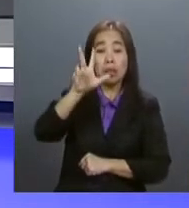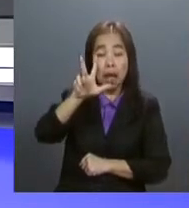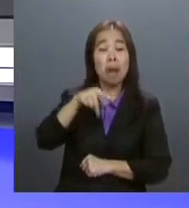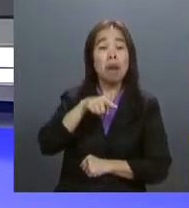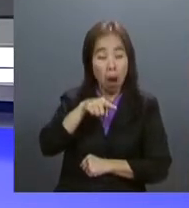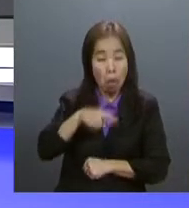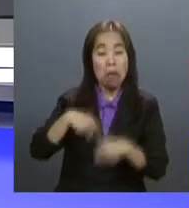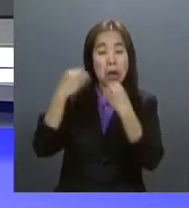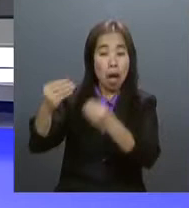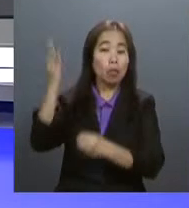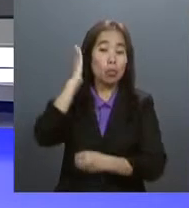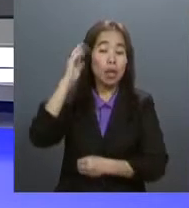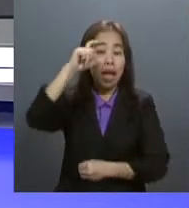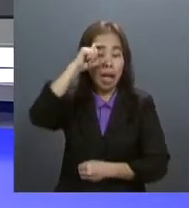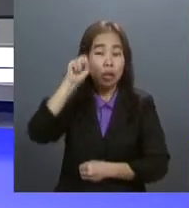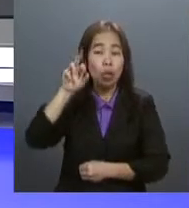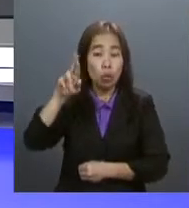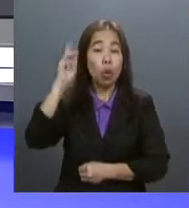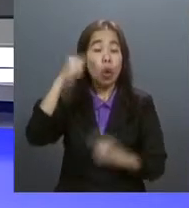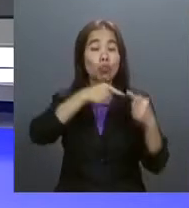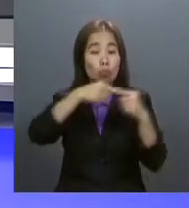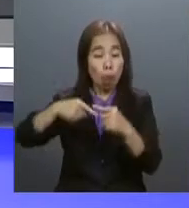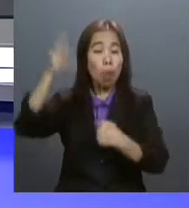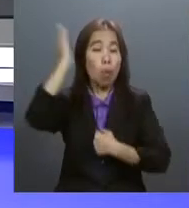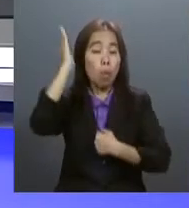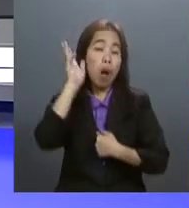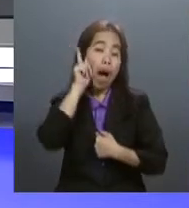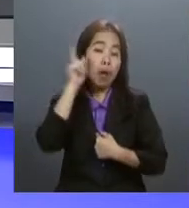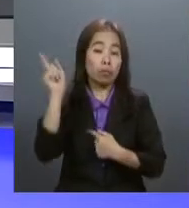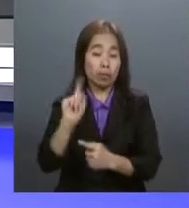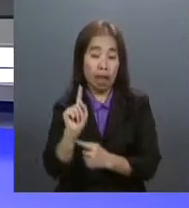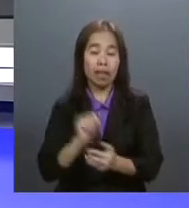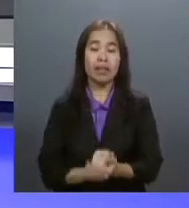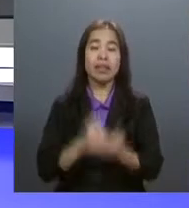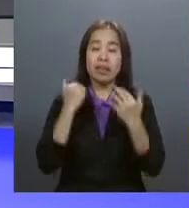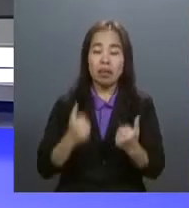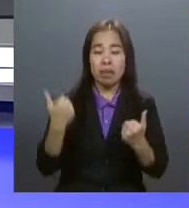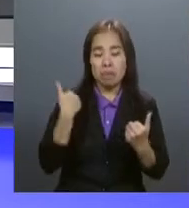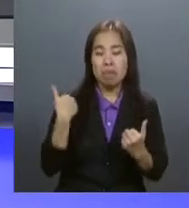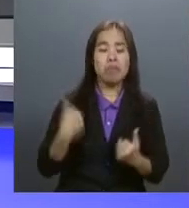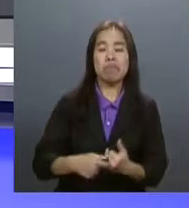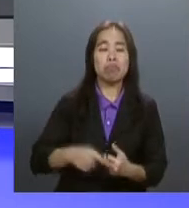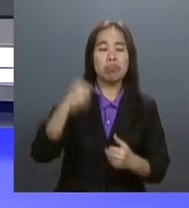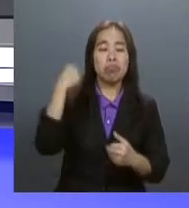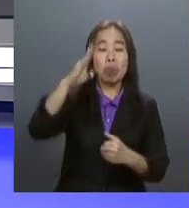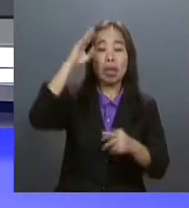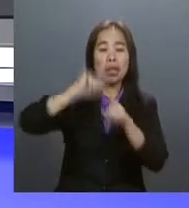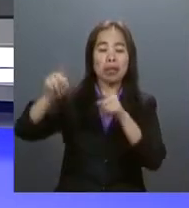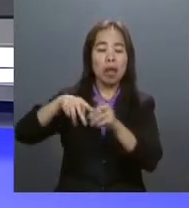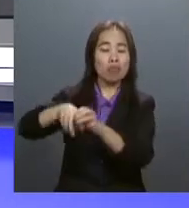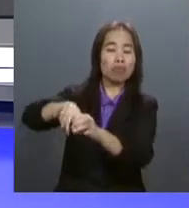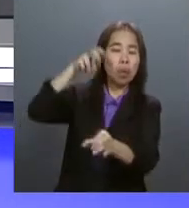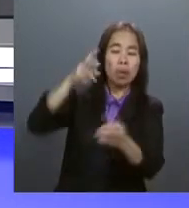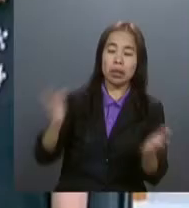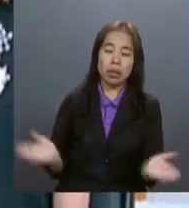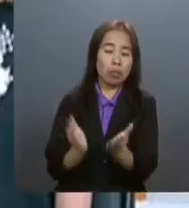ยุทธ สุทัศนจินดาดำเนินรายการต่อเป็นวันที่2โดยขณะนี้มีสินค้าบางรายการแสดงความจำนงขอถอนโฆษณาแล้ว